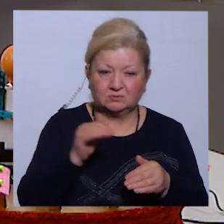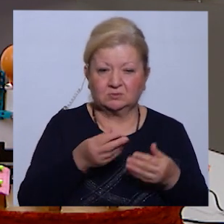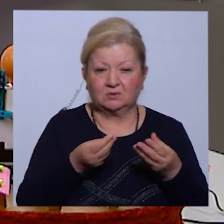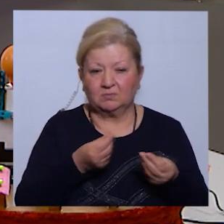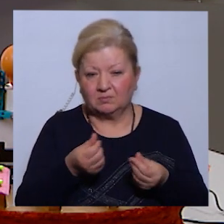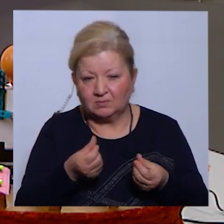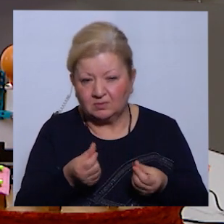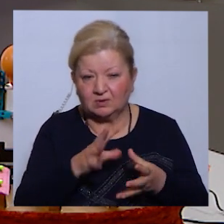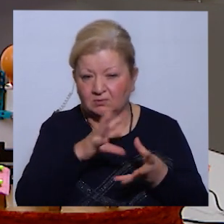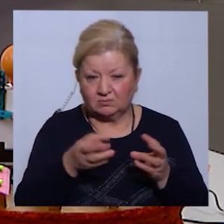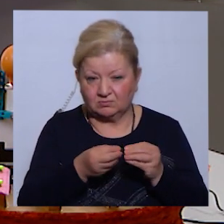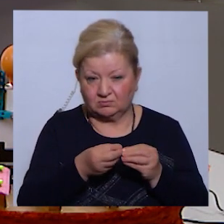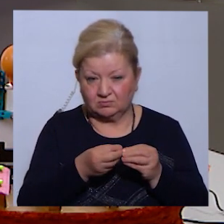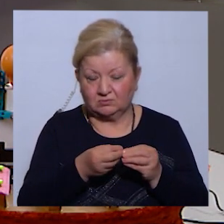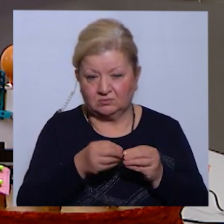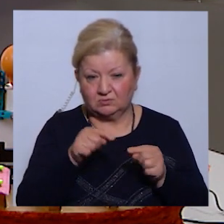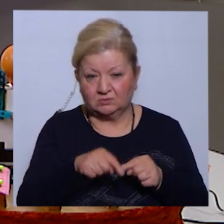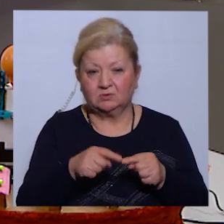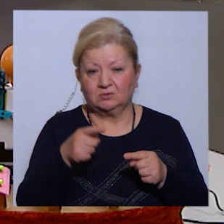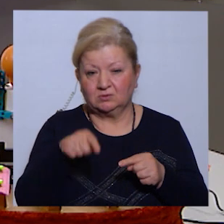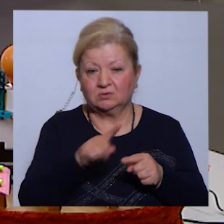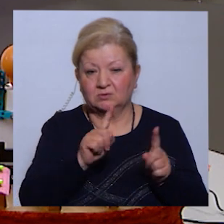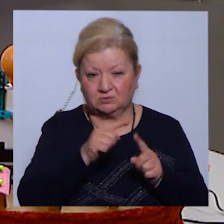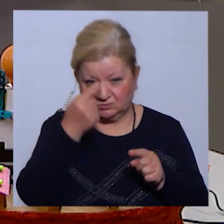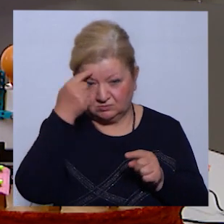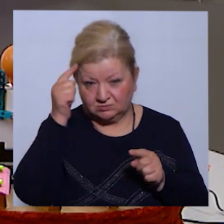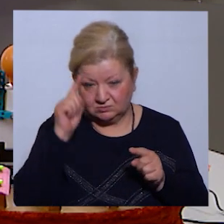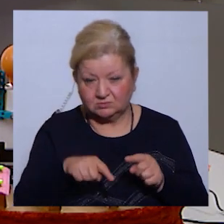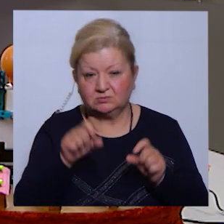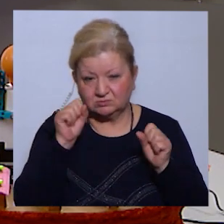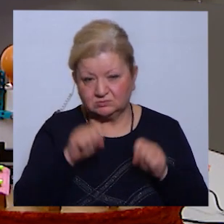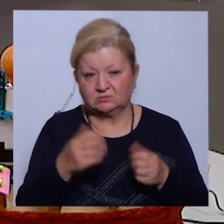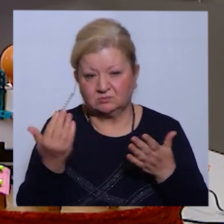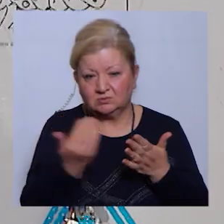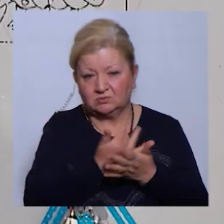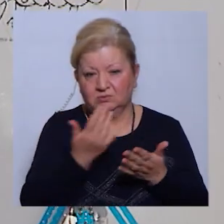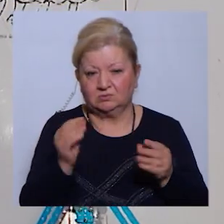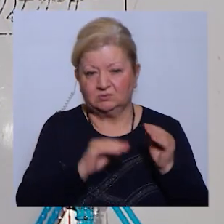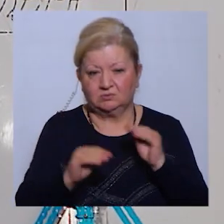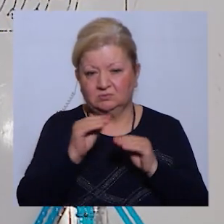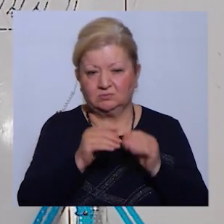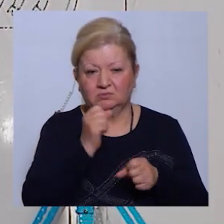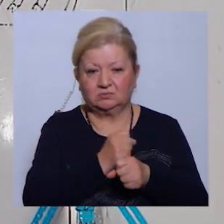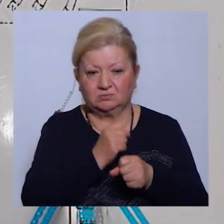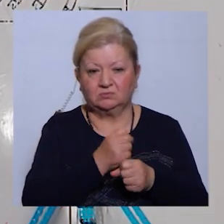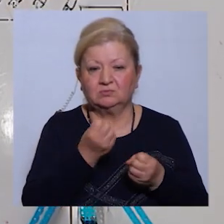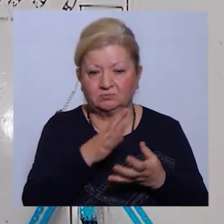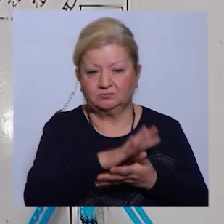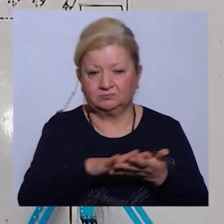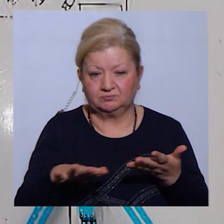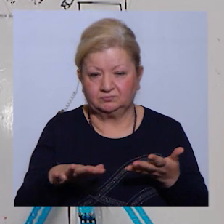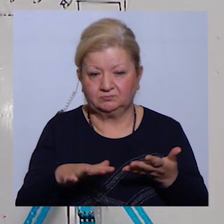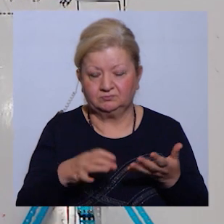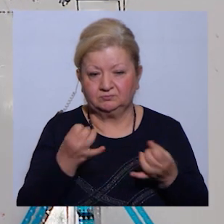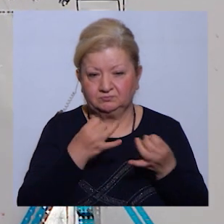მათემატიკა ერთობლივად, აი ამ ყველა ამ ცოდნით ჩვენ უკვე რაღაცა ახალს შევქმნით. ისევ ვაგრძელებ საუბარს